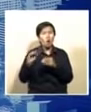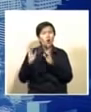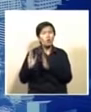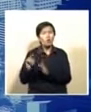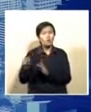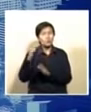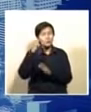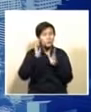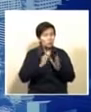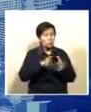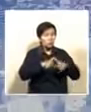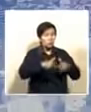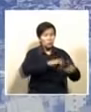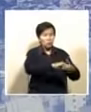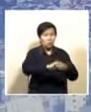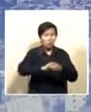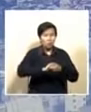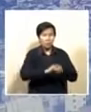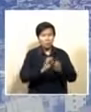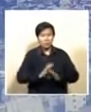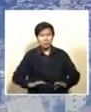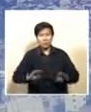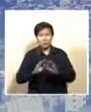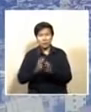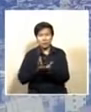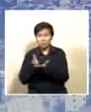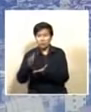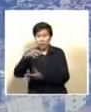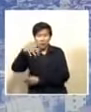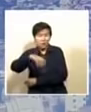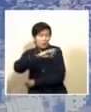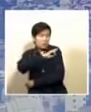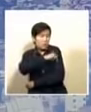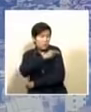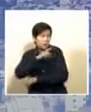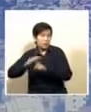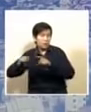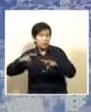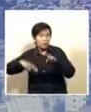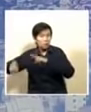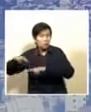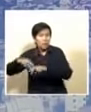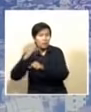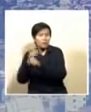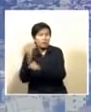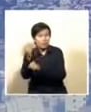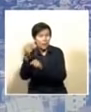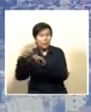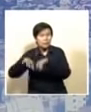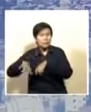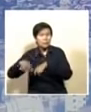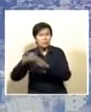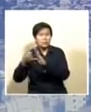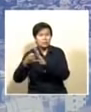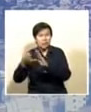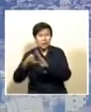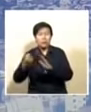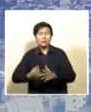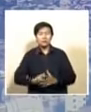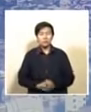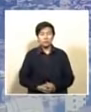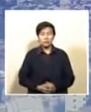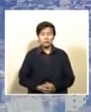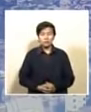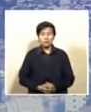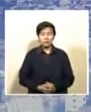ฐอเมริกาซึ่งเป็นผู้ที่เตรียมเครื่องมือรายใหญ่ของเราเนี่ยหรือพวกทางยุโรปที่เราเคยซื้อเครื่องมือแพทย์เนี่ยก็มีปั